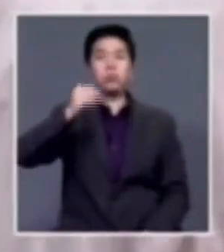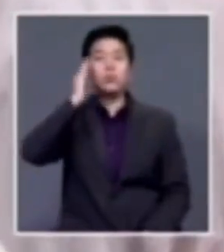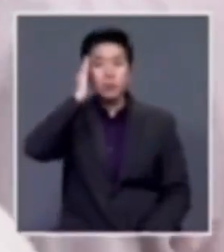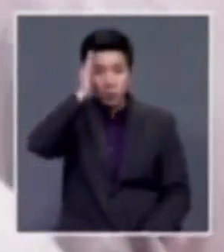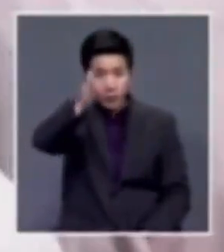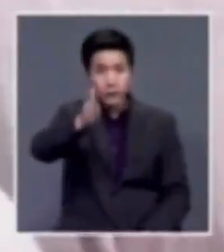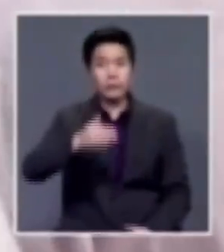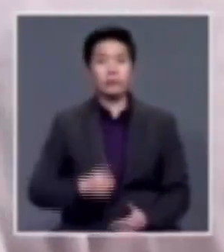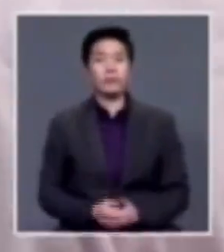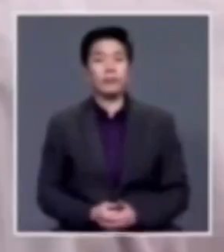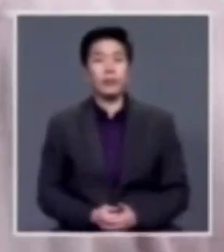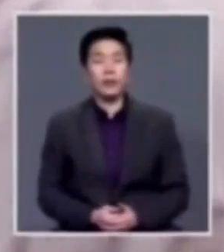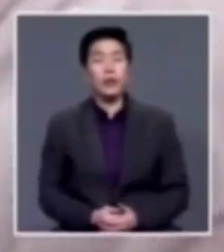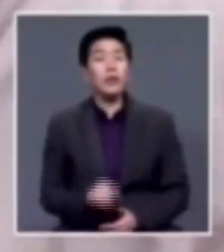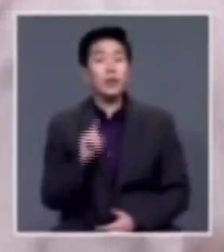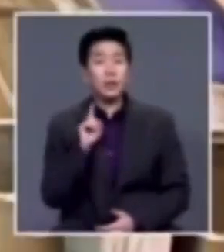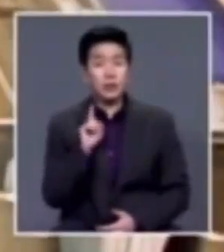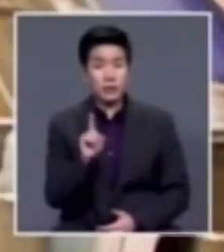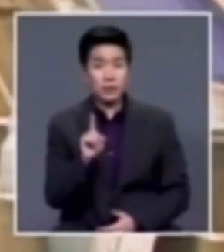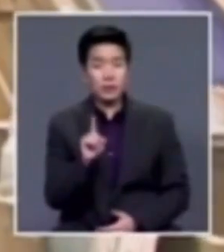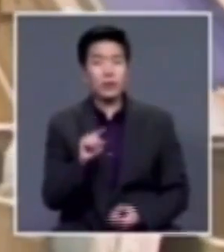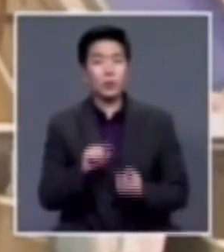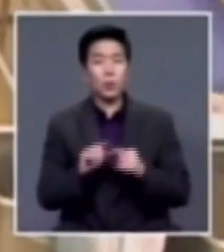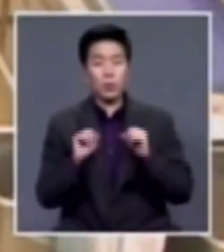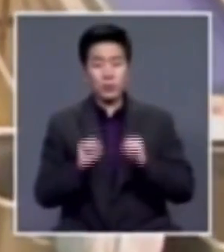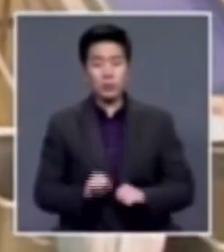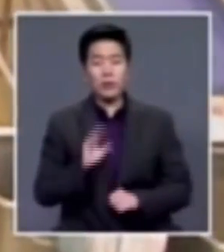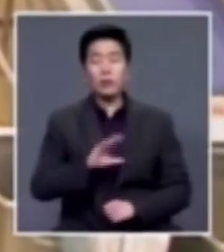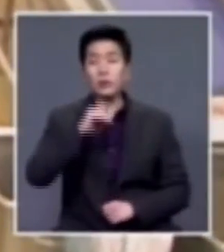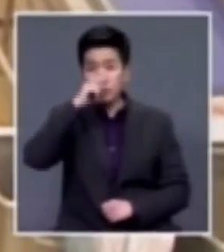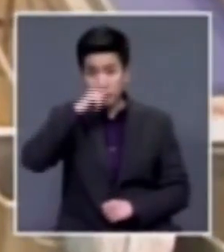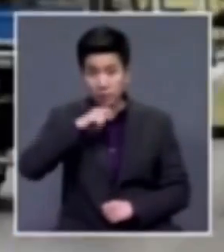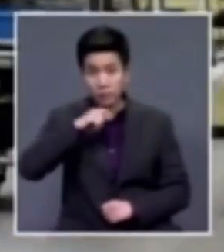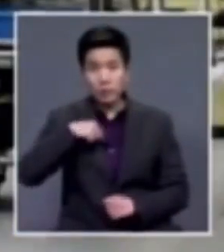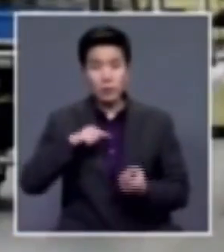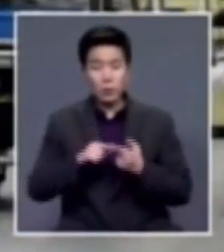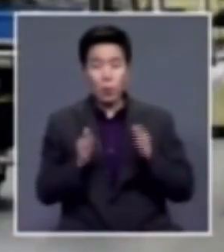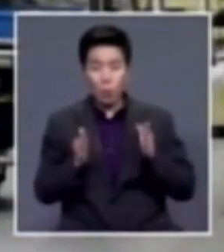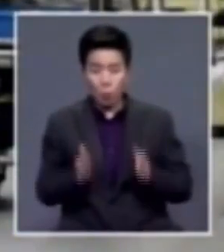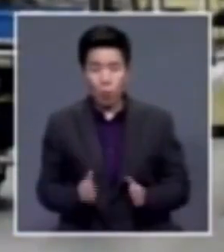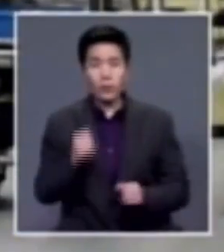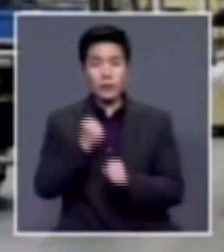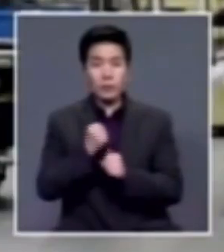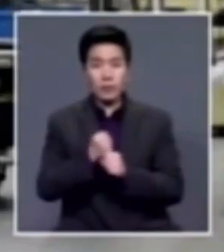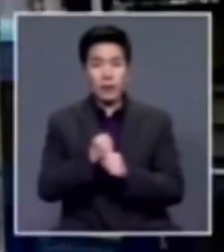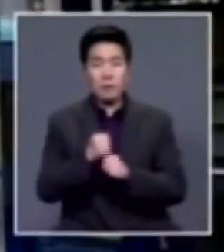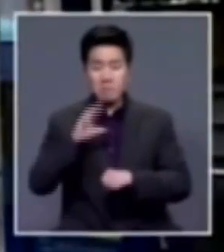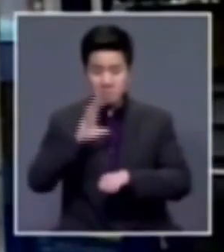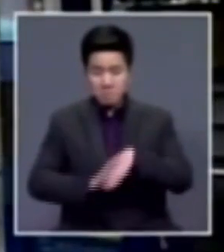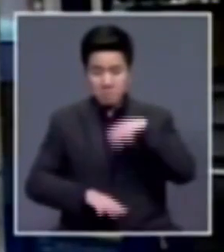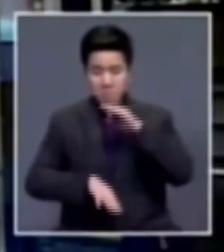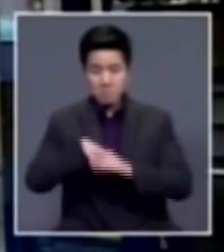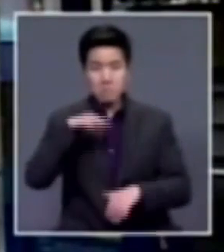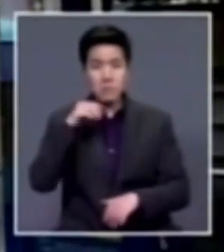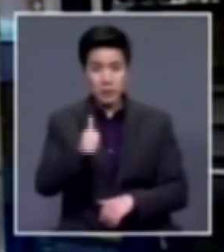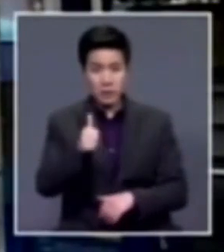อไปด้วยอีกด้านที่สะท้อนศักยภาพของประเทศไทยในการที่จะเพิ่มคุณภาพของบุคลากรในด้านแรงงานที่มีฝีมือ